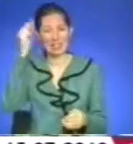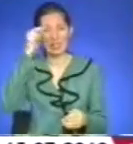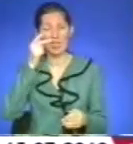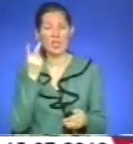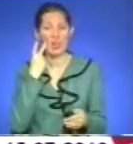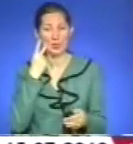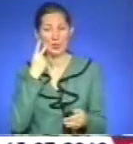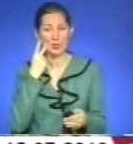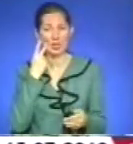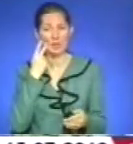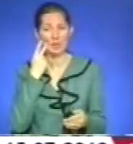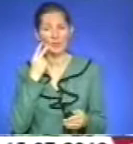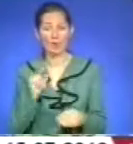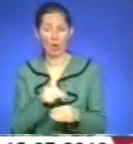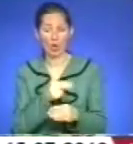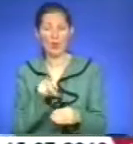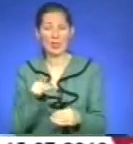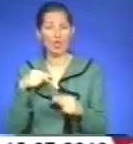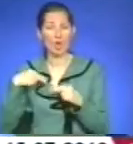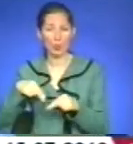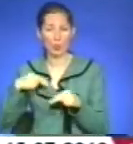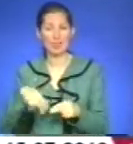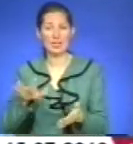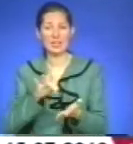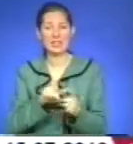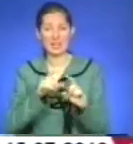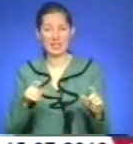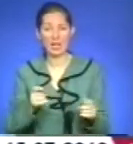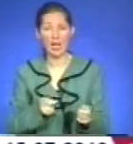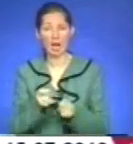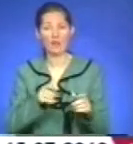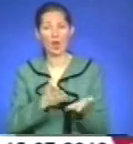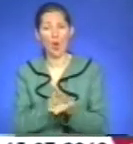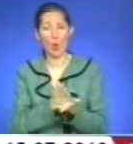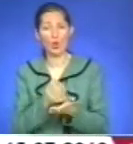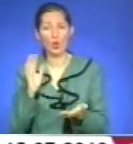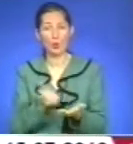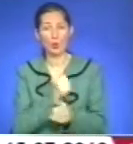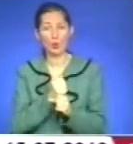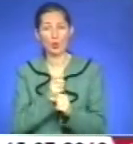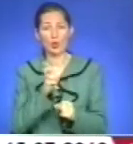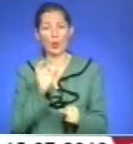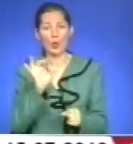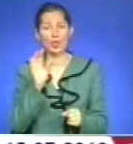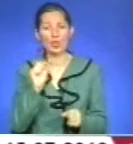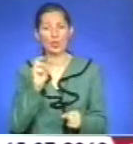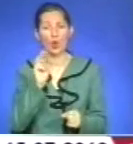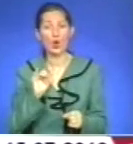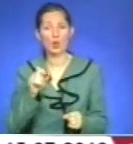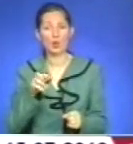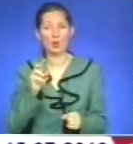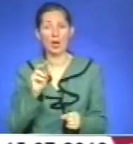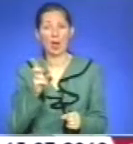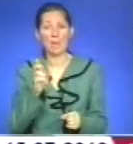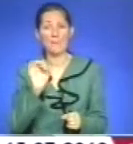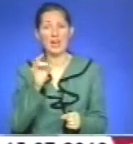і коригування їхньої роботи. Центри адміністративних послуг успішно працюють у Борщові, Шумську, Чорткові, Бережанах,